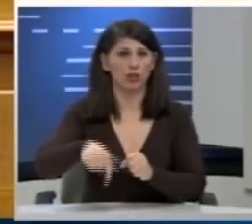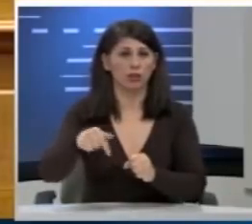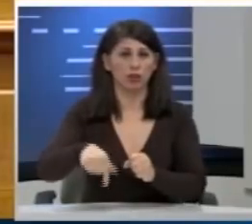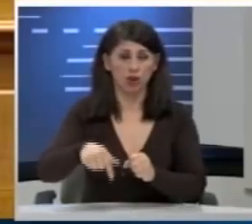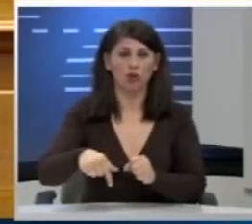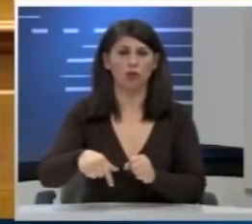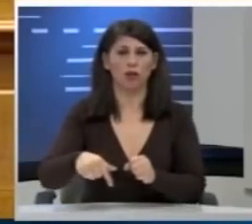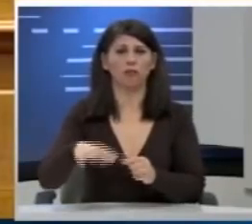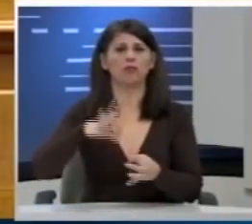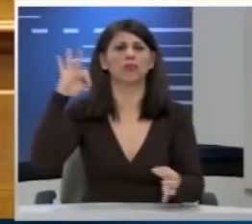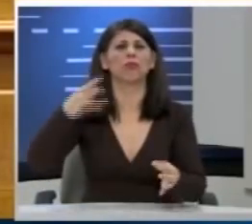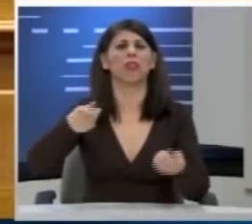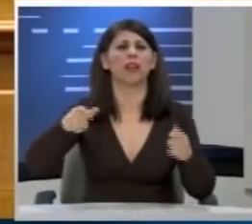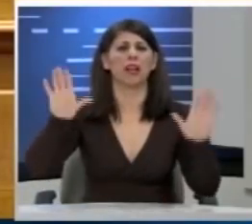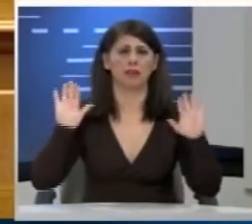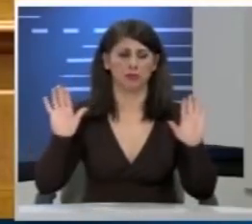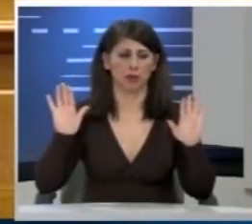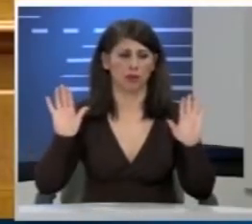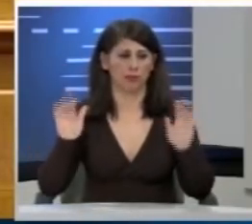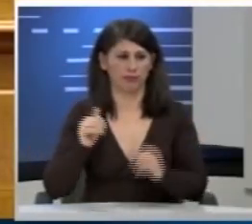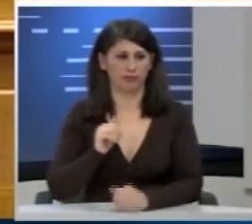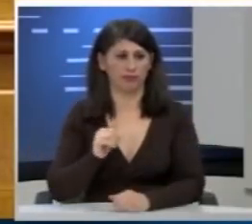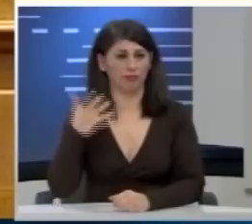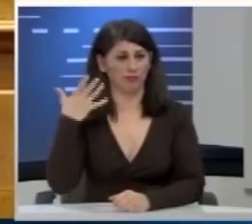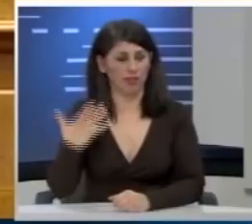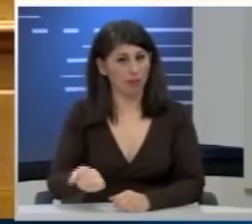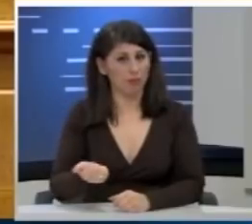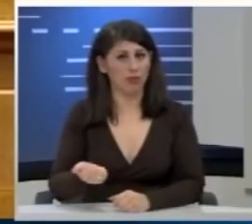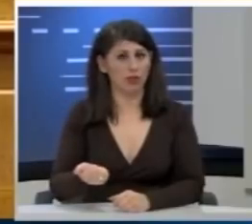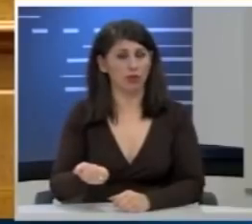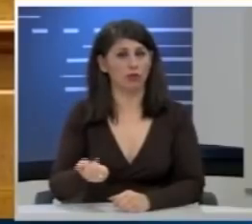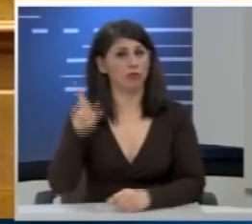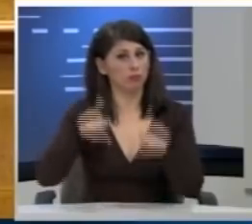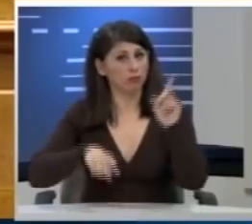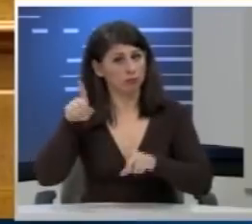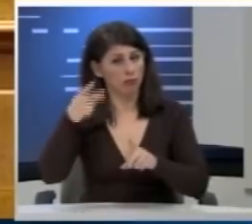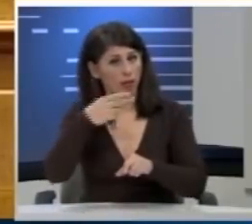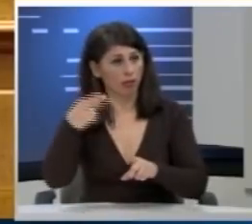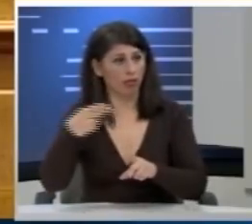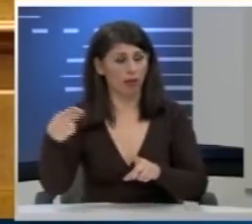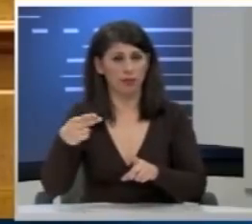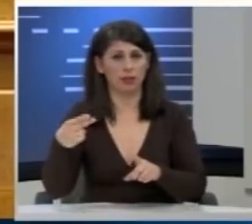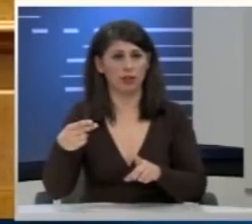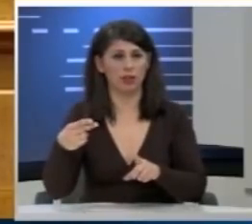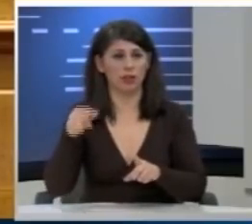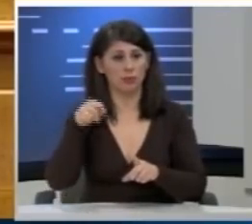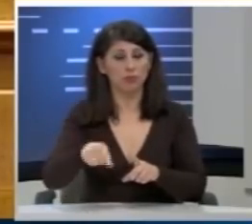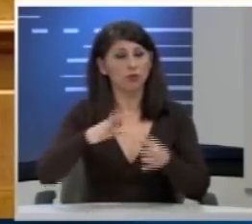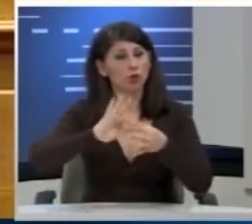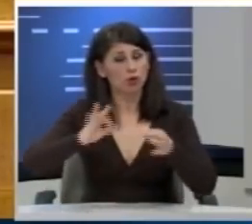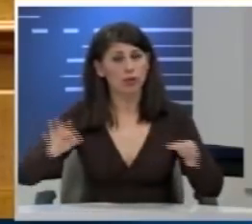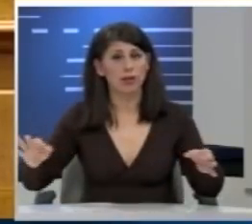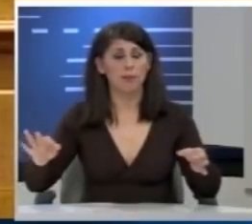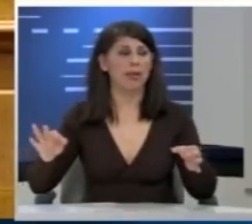αδρανεί. Ξέρετε όμως, υπάρχουν ορισμένα ζητήματα που έχουν ένα τέτοιο